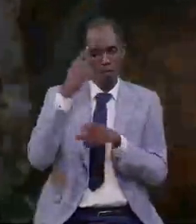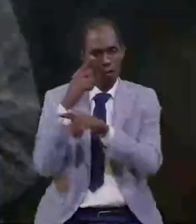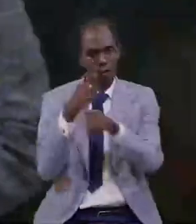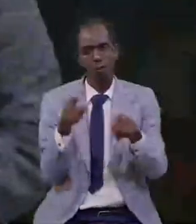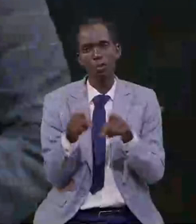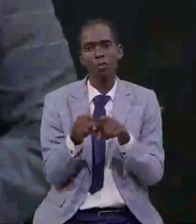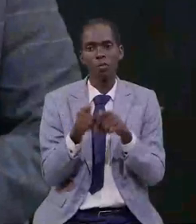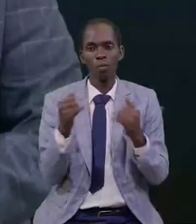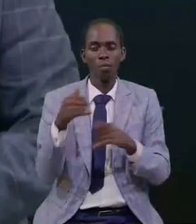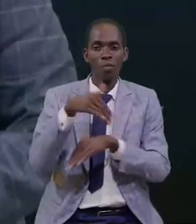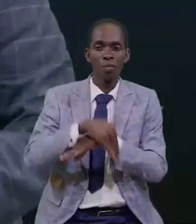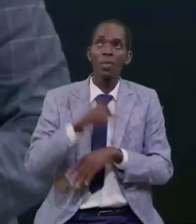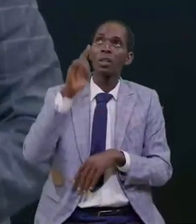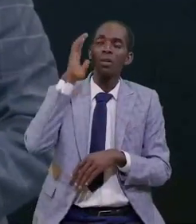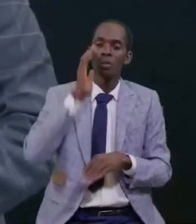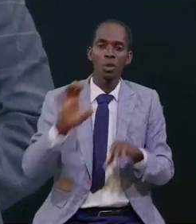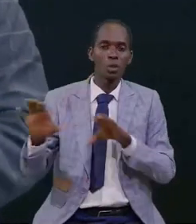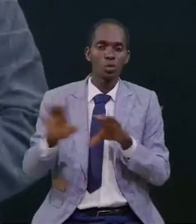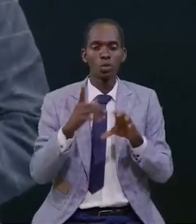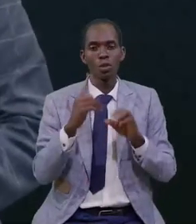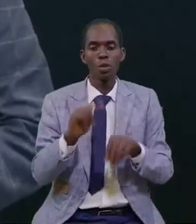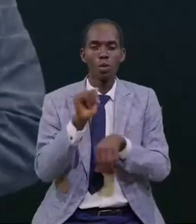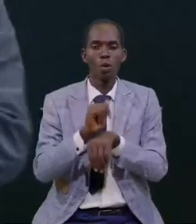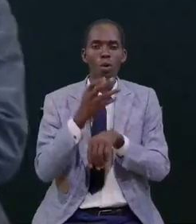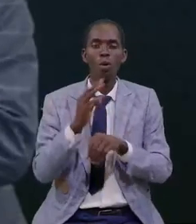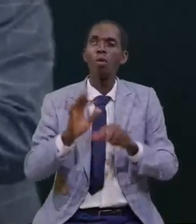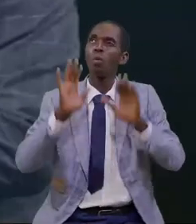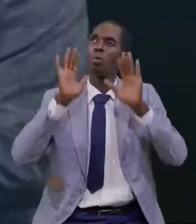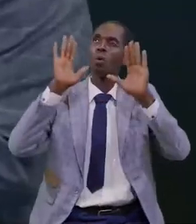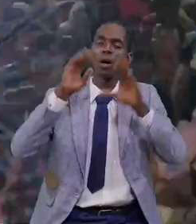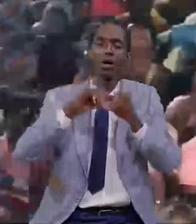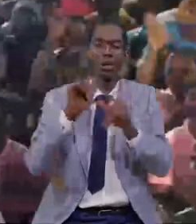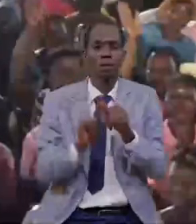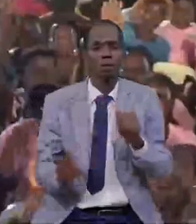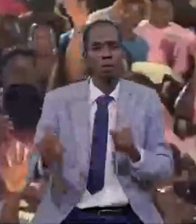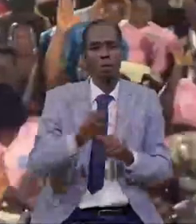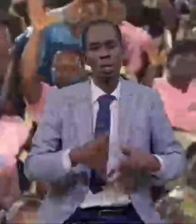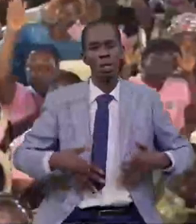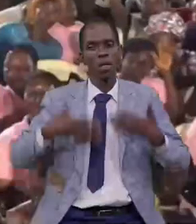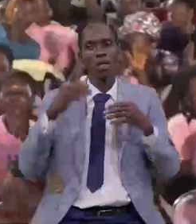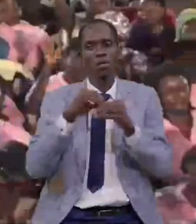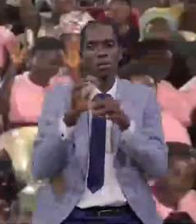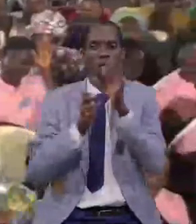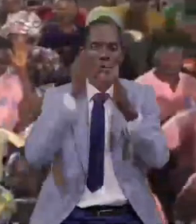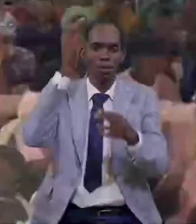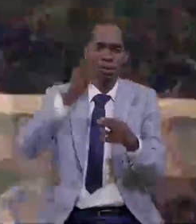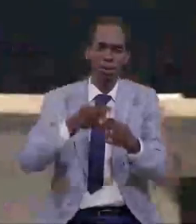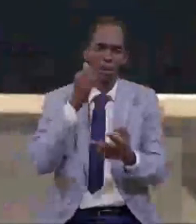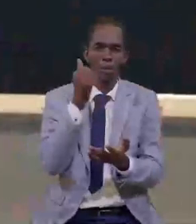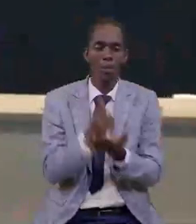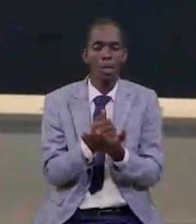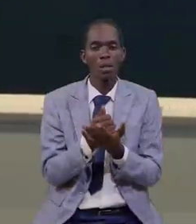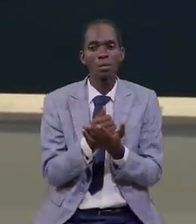il fera l'œuvre des prodiges dans chaque vie au nom de Jésus la tête